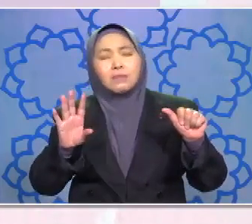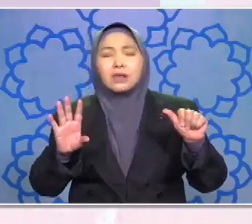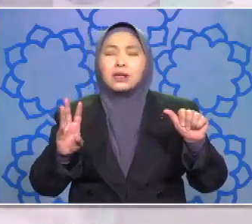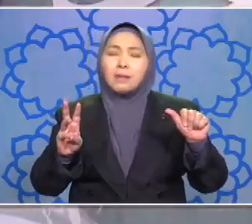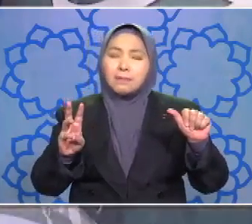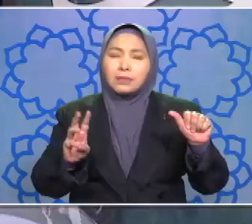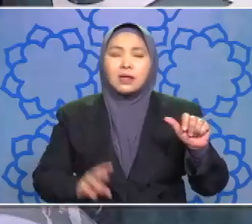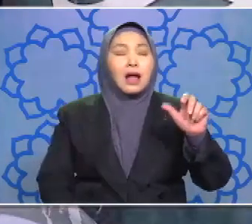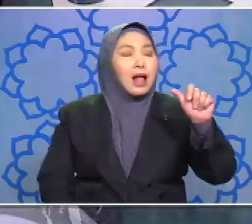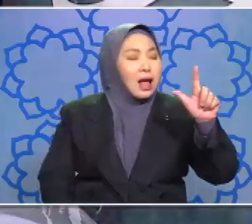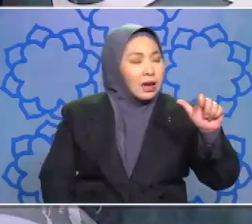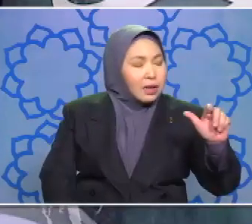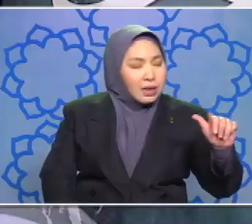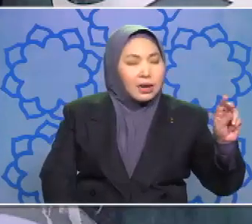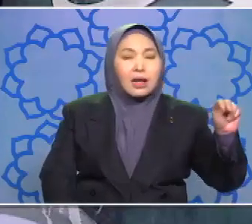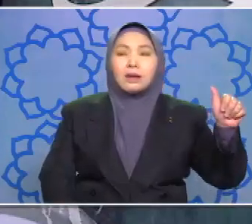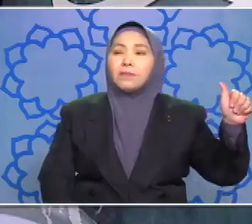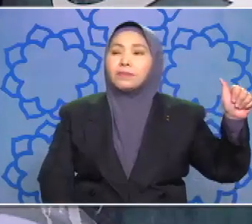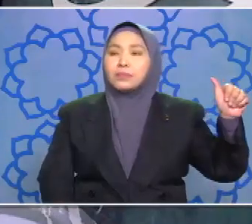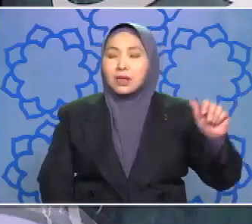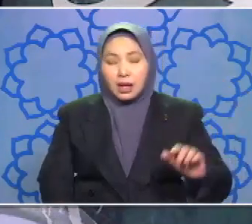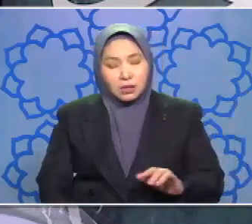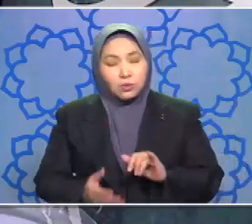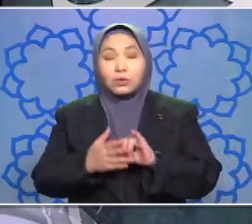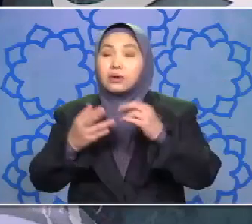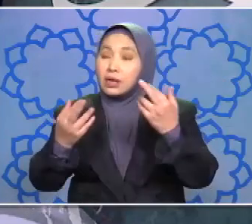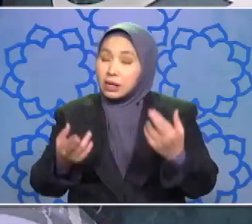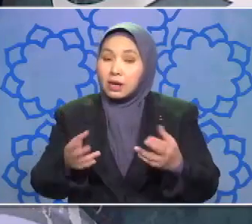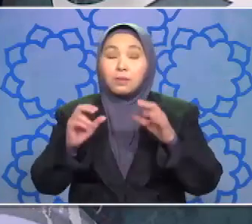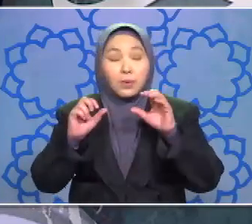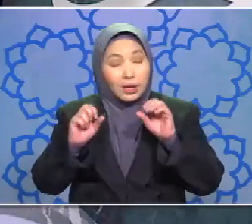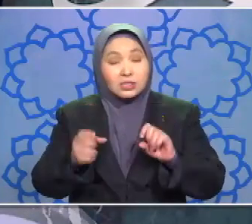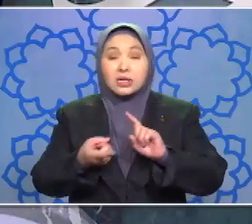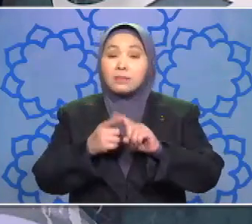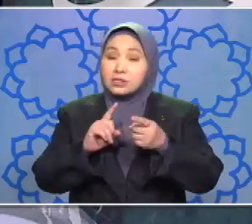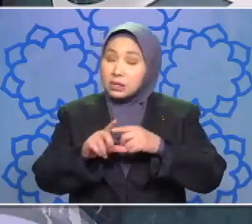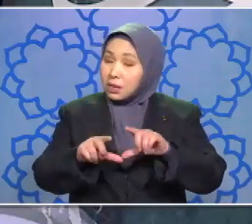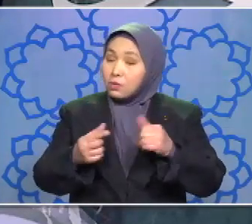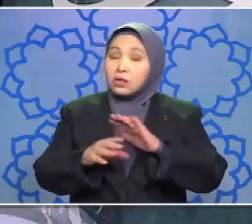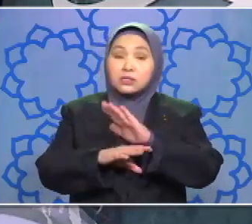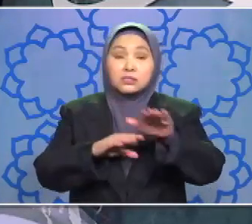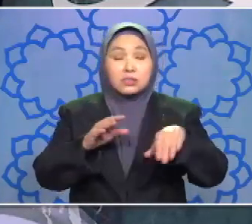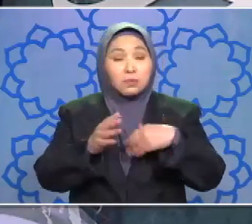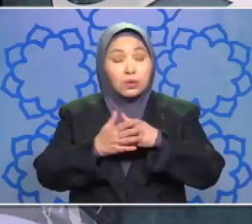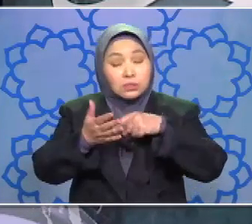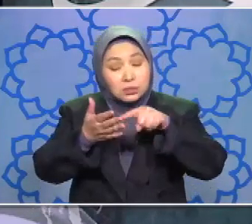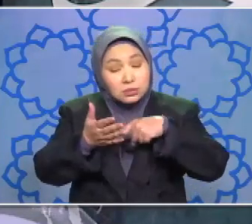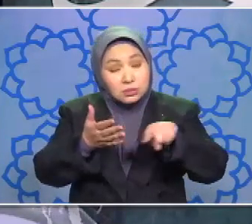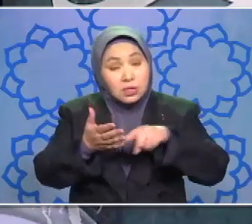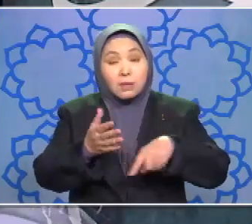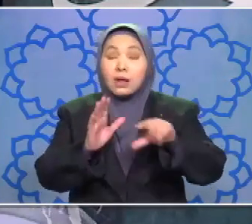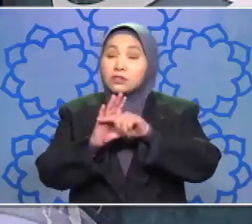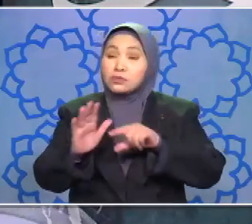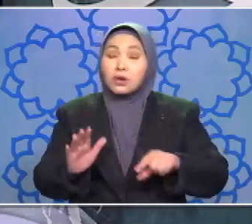Al-ana, mukhaffaf dia ringan sahaja. Jadi bolehlah sahabat-sahabat Al-Quran, tuan-tuan dan puan-puan semua menyemak surah